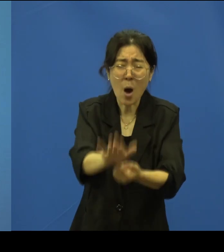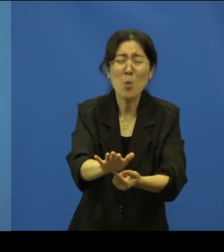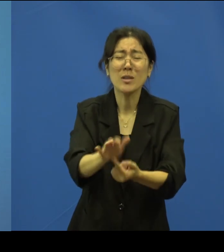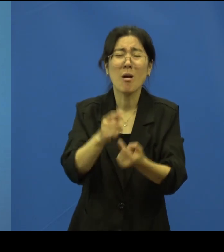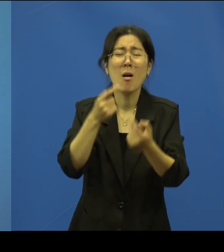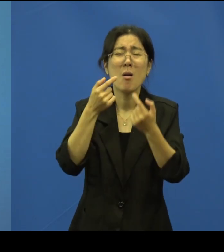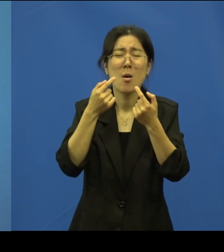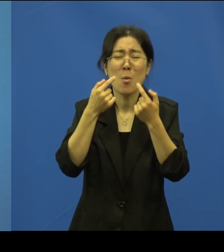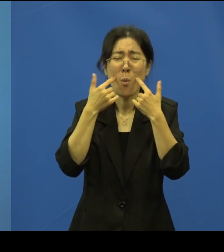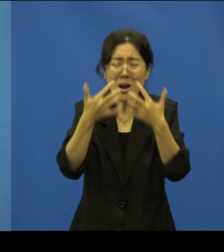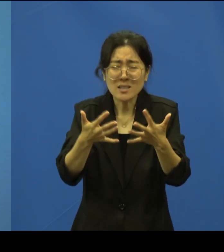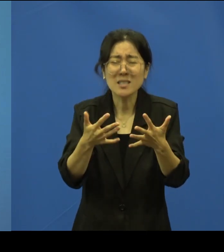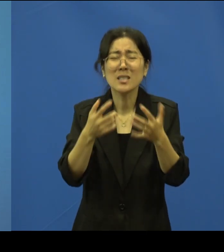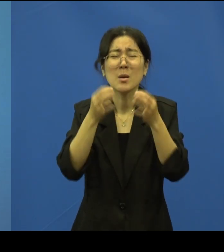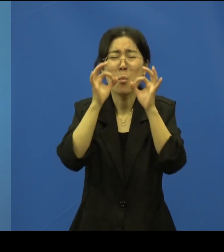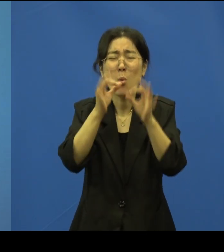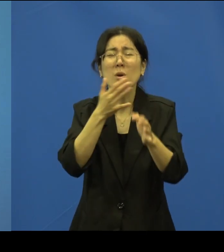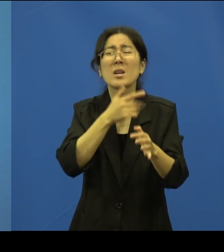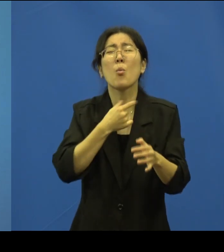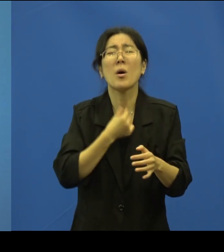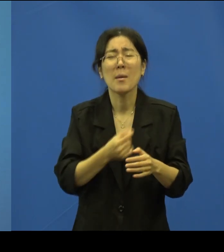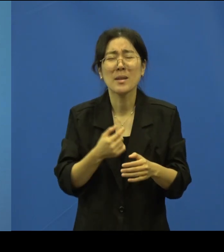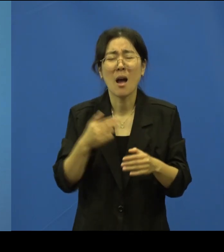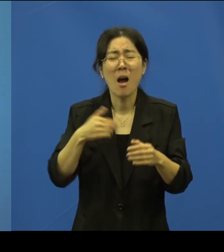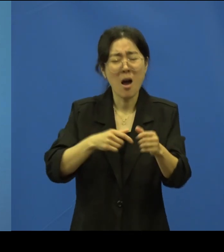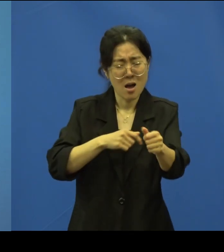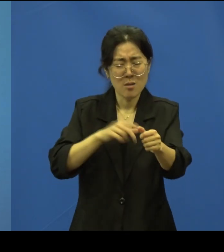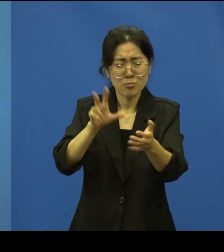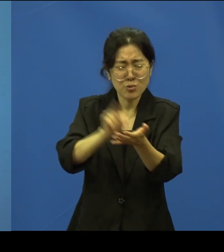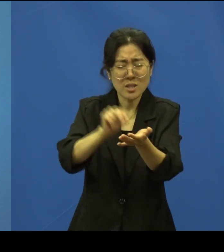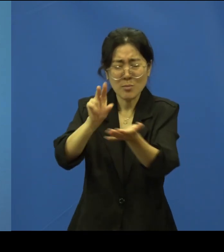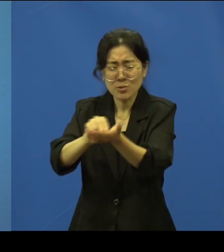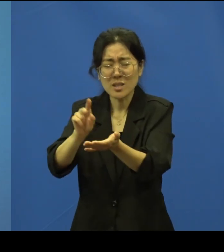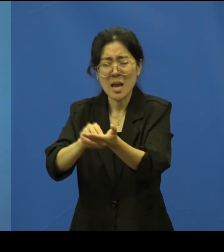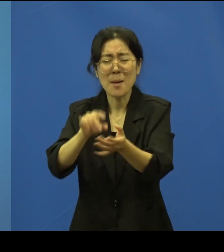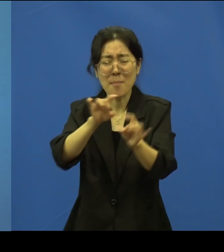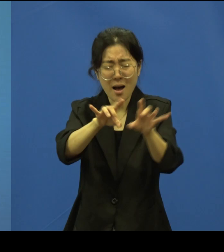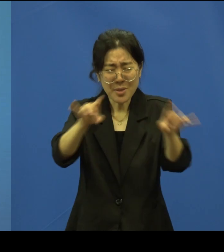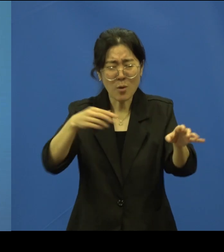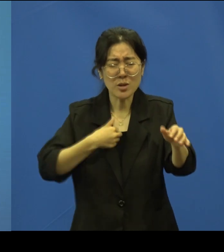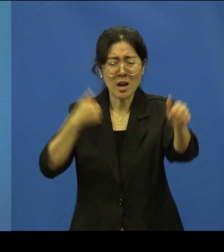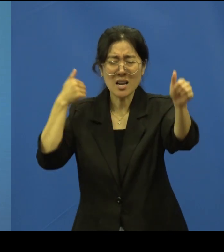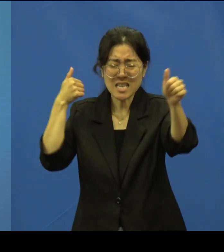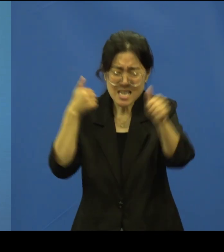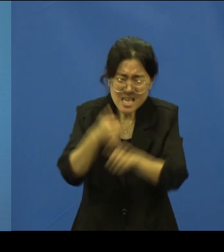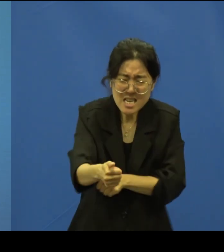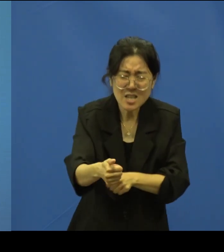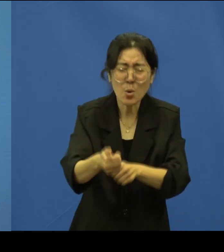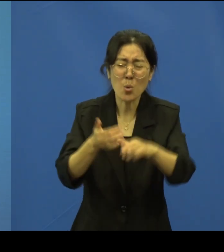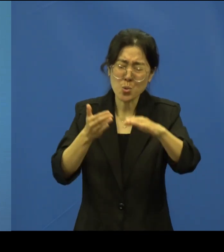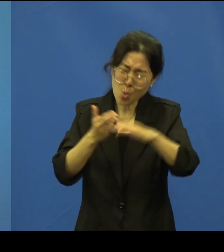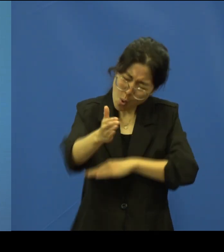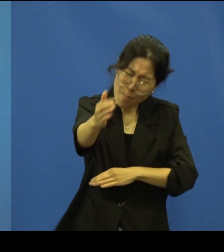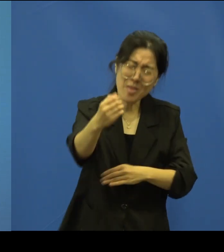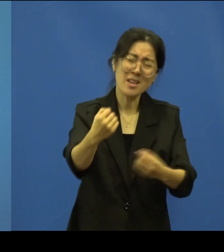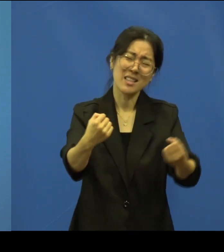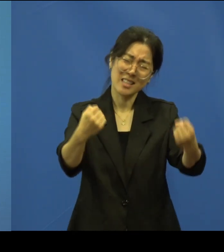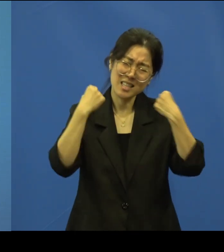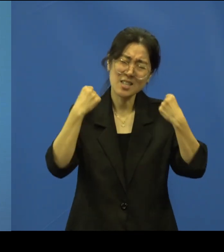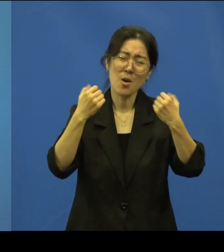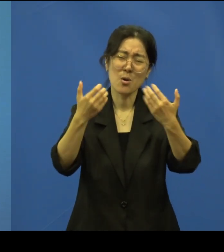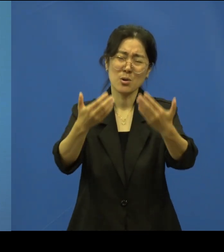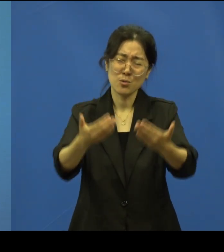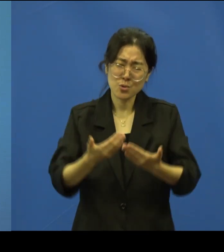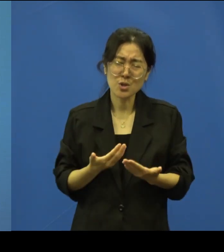우리의 상황에 주어지는 모든 어려움을 돌파하는 능력을 우리 주 성령께서 우리와 함께 하시고 우리에게 그